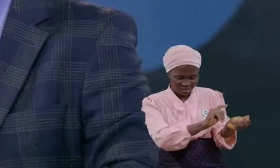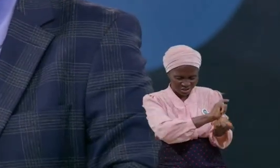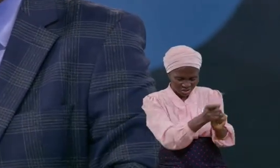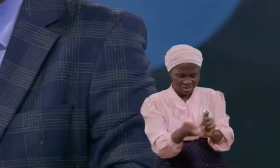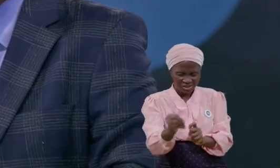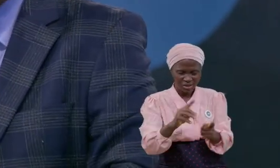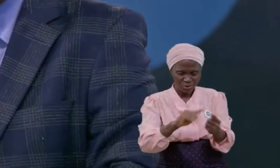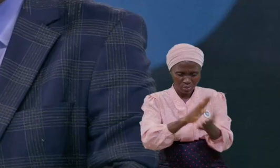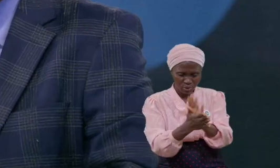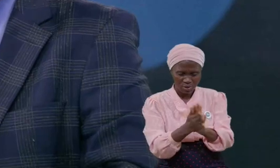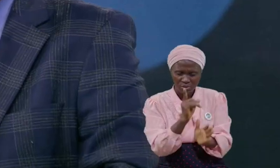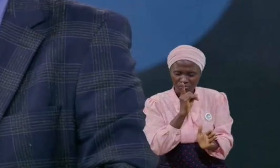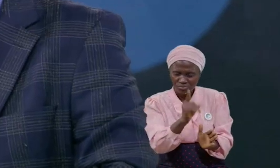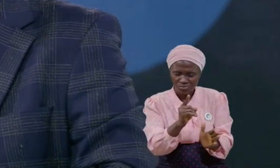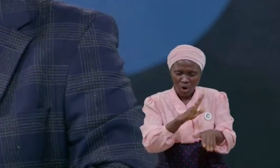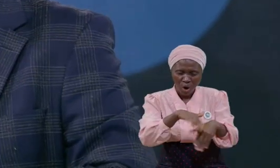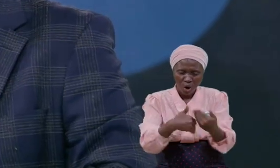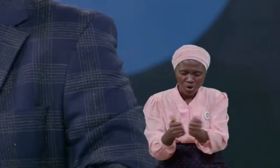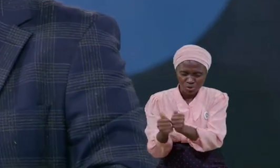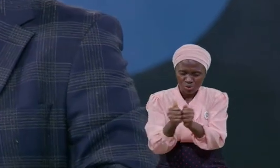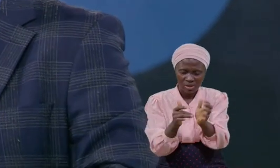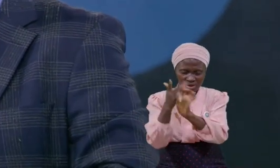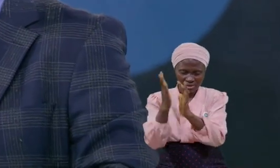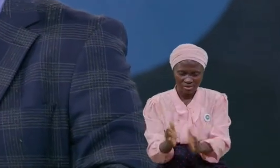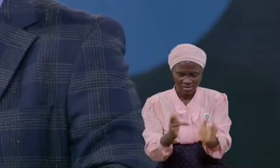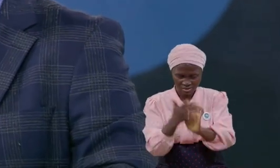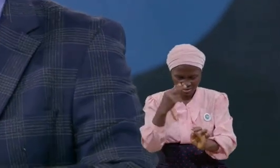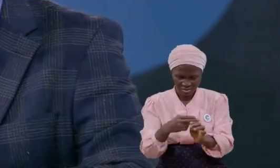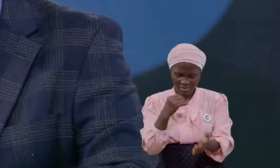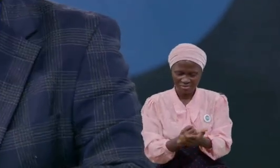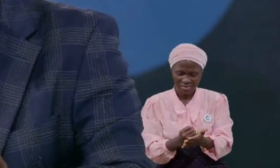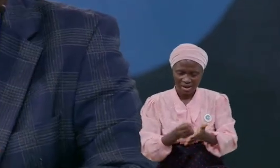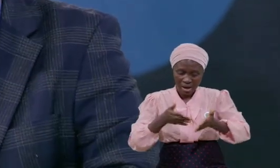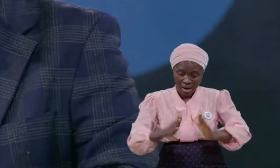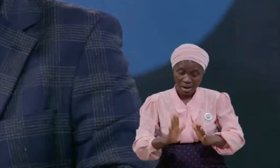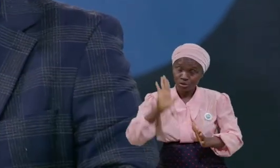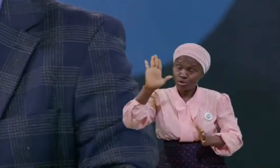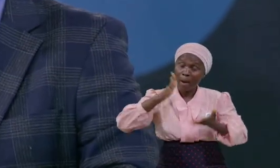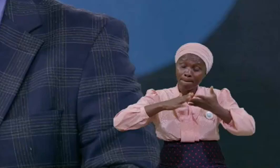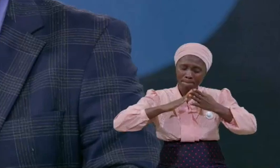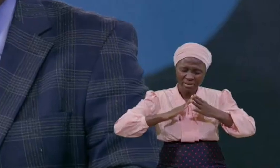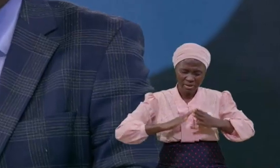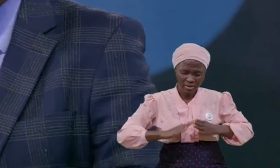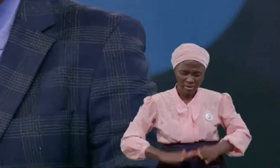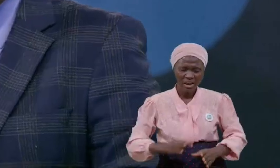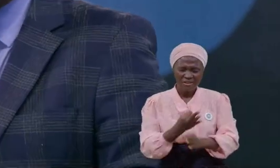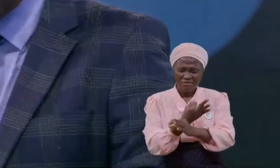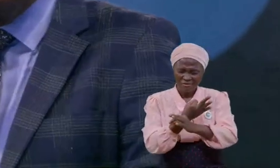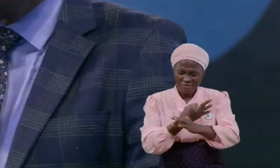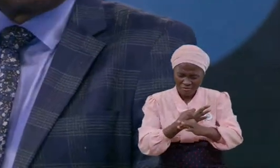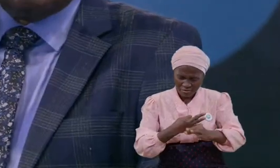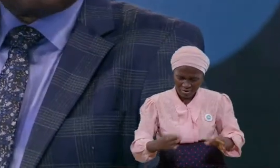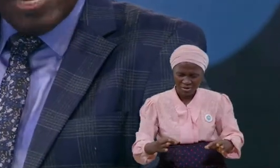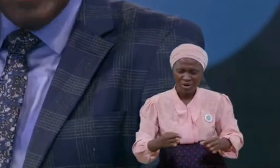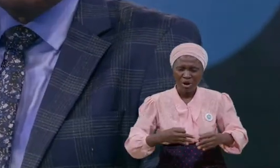Que ta paix vienne dans leur vie. Que la liberté vienne dans leur vie. Que la joie du salut vienne dans leur vie maintenant